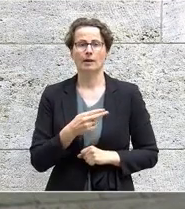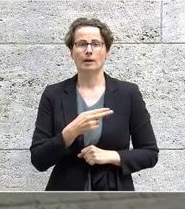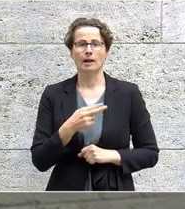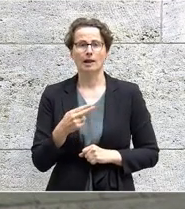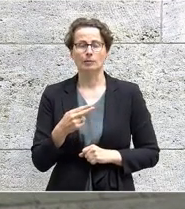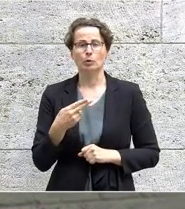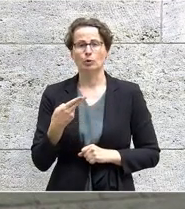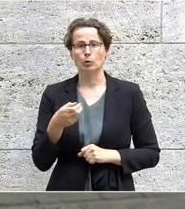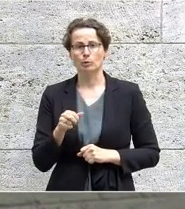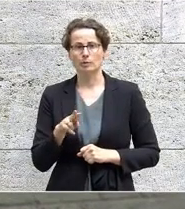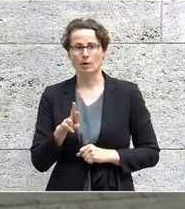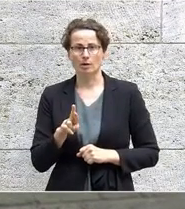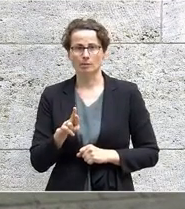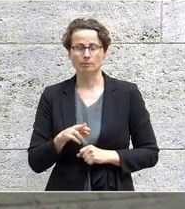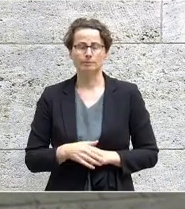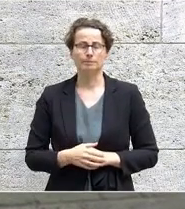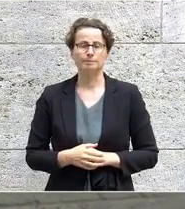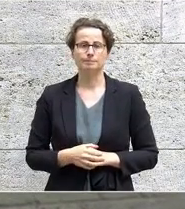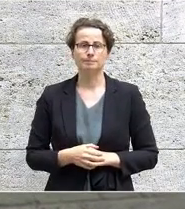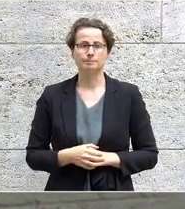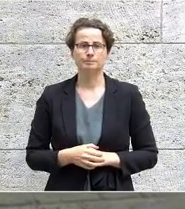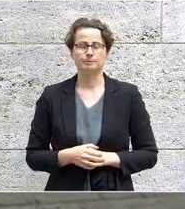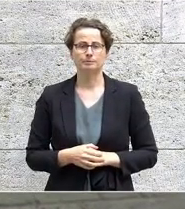Helmut Hübener,